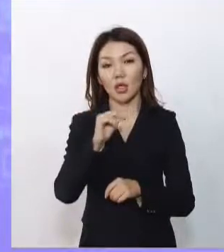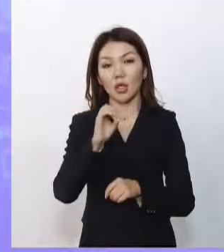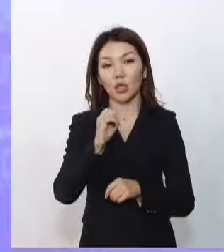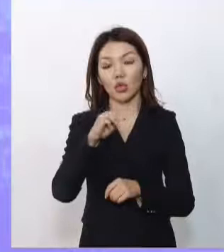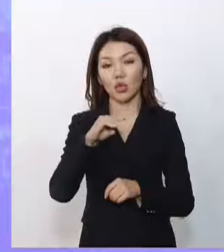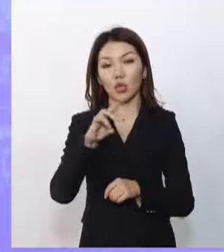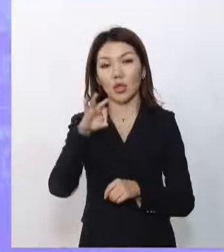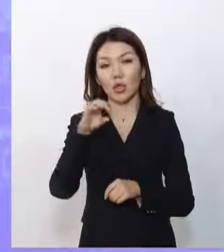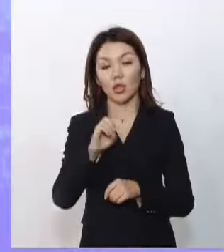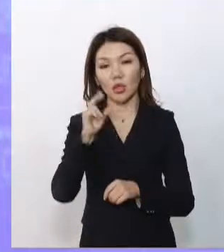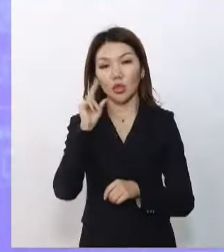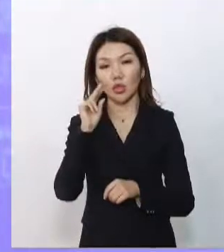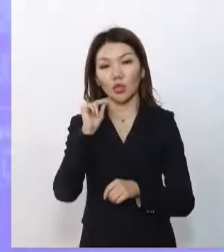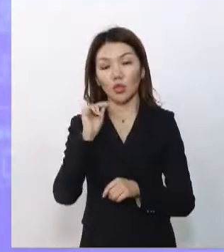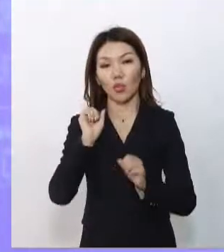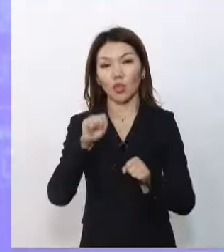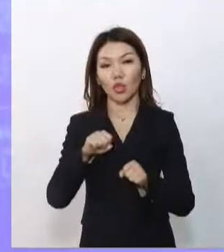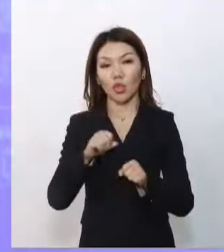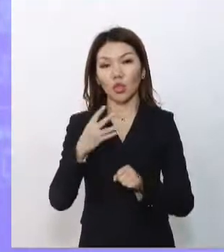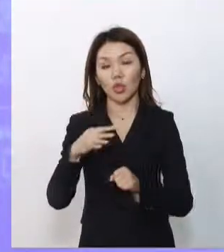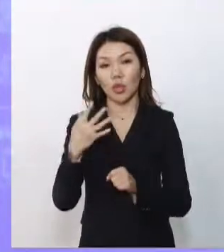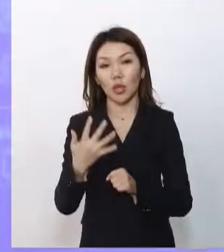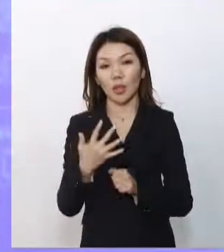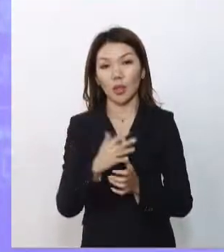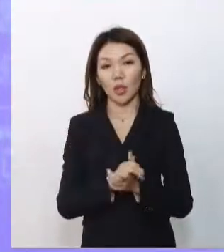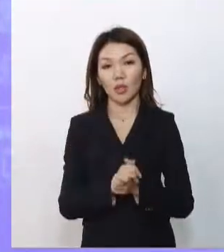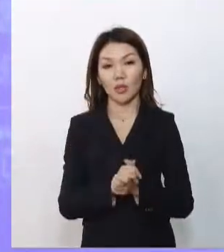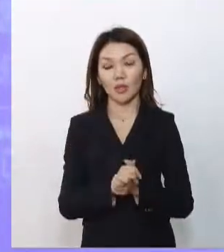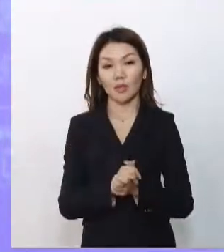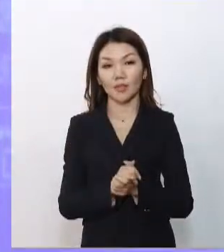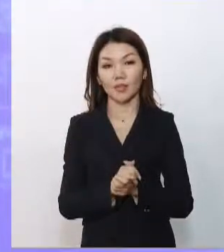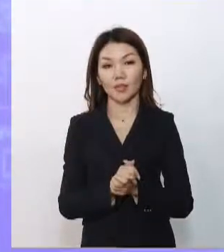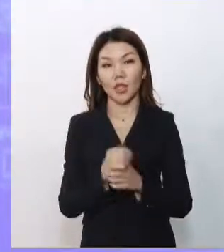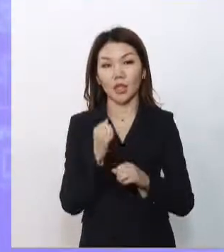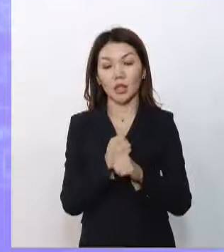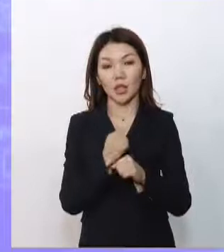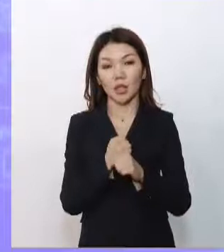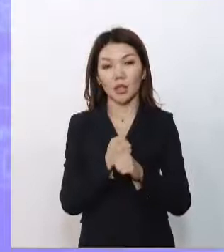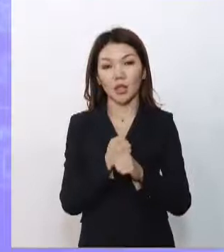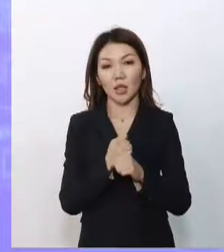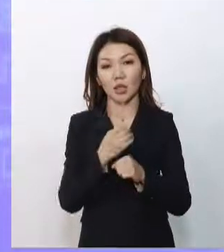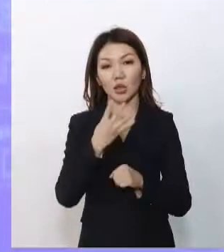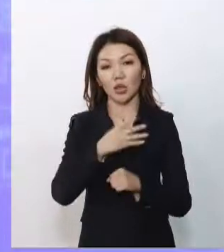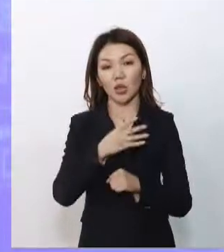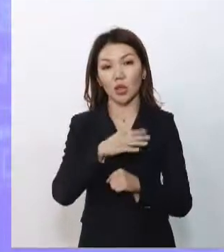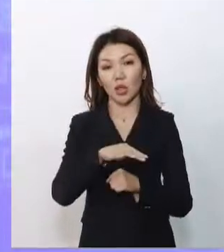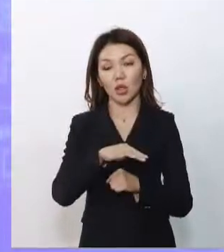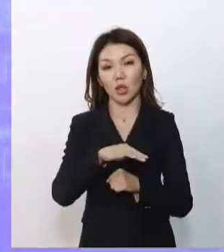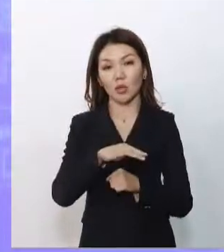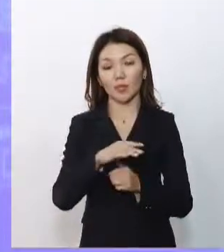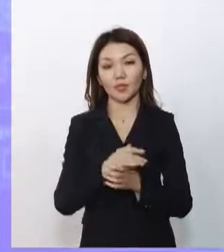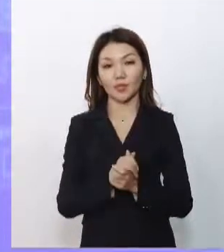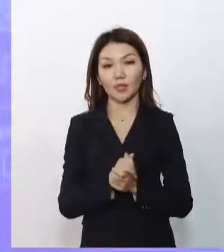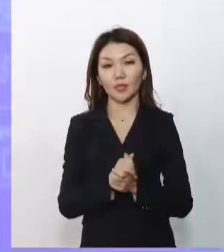Можно ли представить число 45 в виде суммы двух таких чисел, каждая